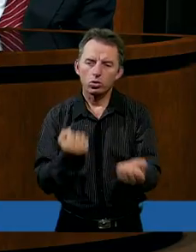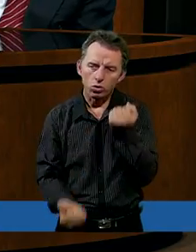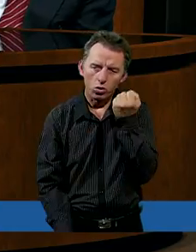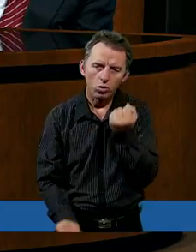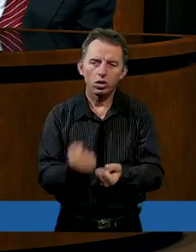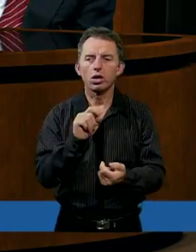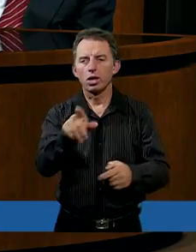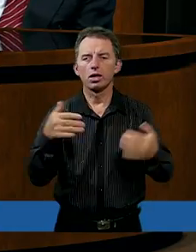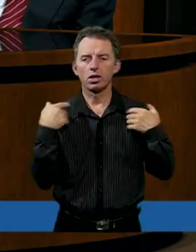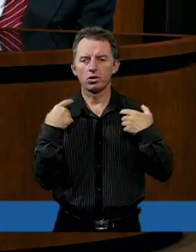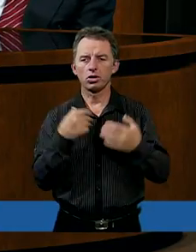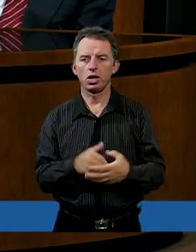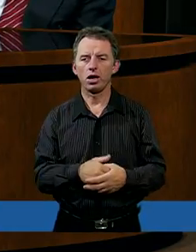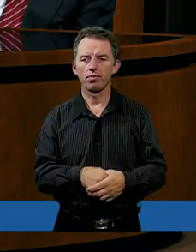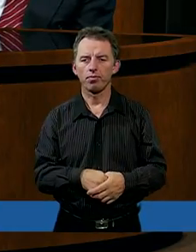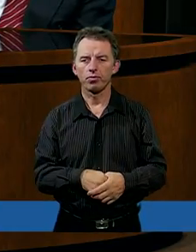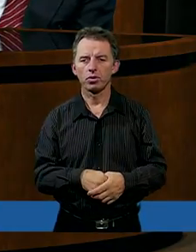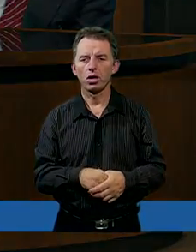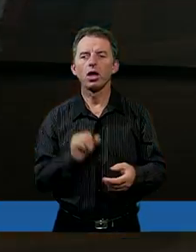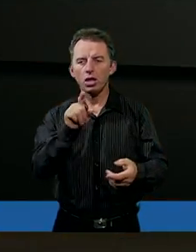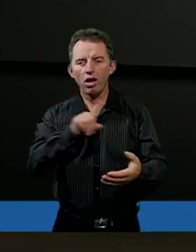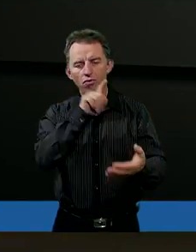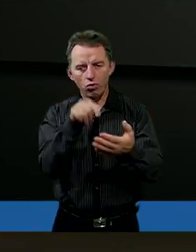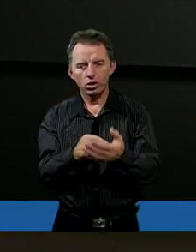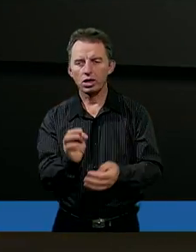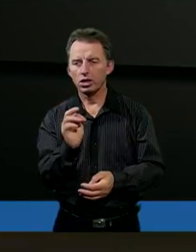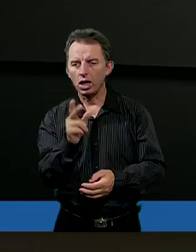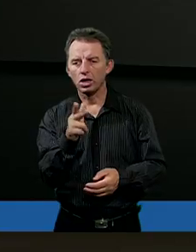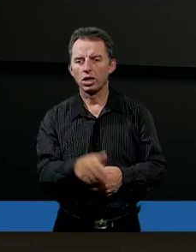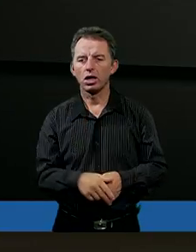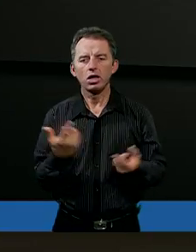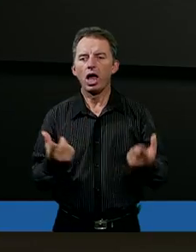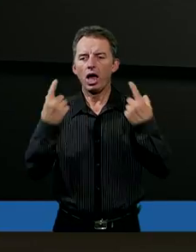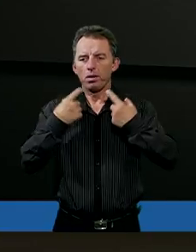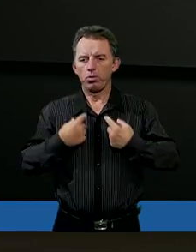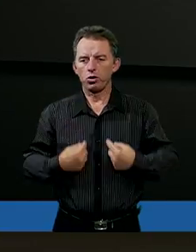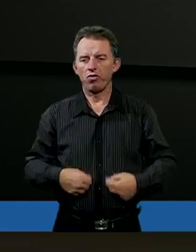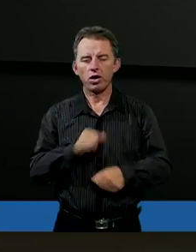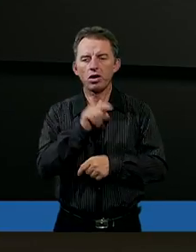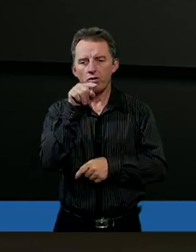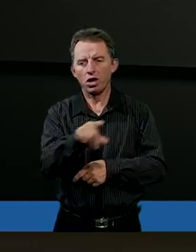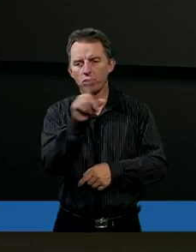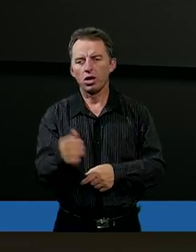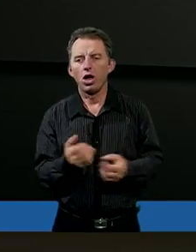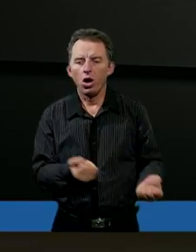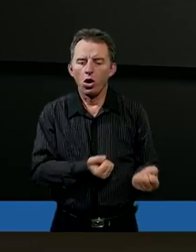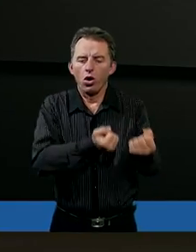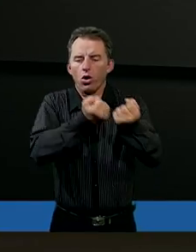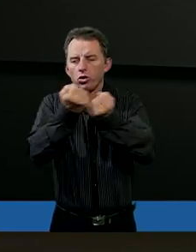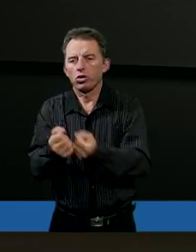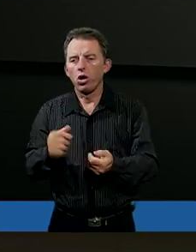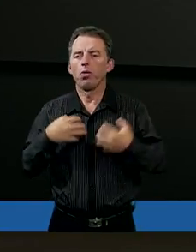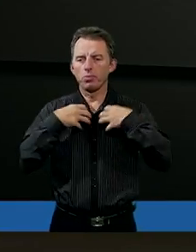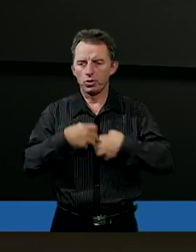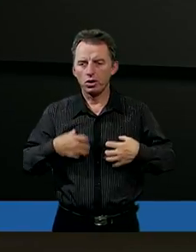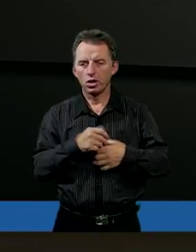Bóg istnieje. No, to się zawsze taki... I spodziewałem się tego, że odnosząc się do przyrody, zaraz